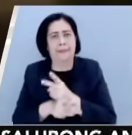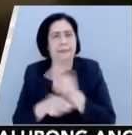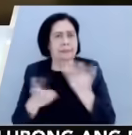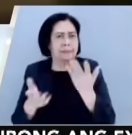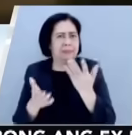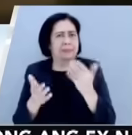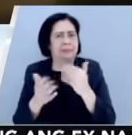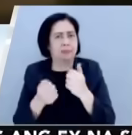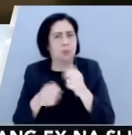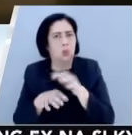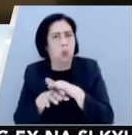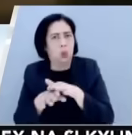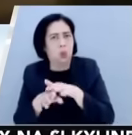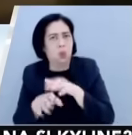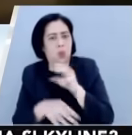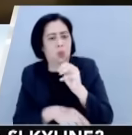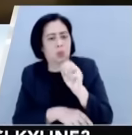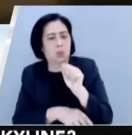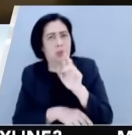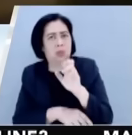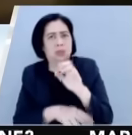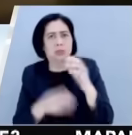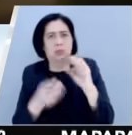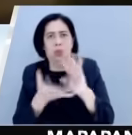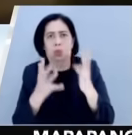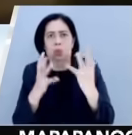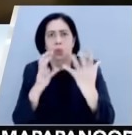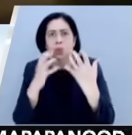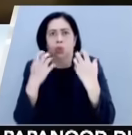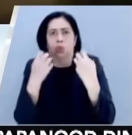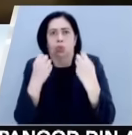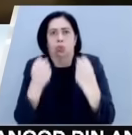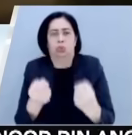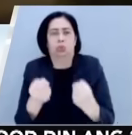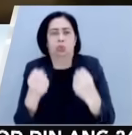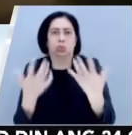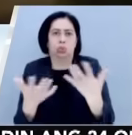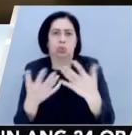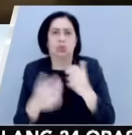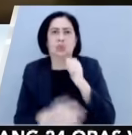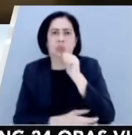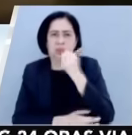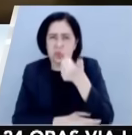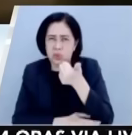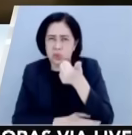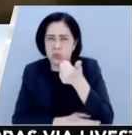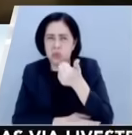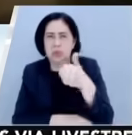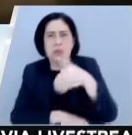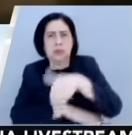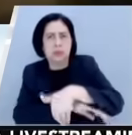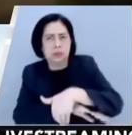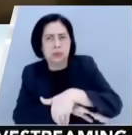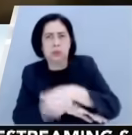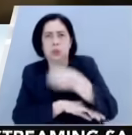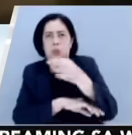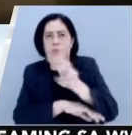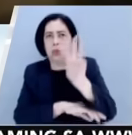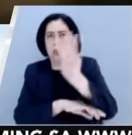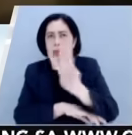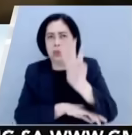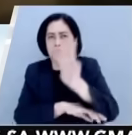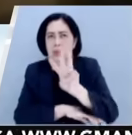si Marce at lumakas din at maging isang severe tropical storm bukas at kinagabihan o sa Miyerkules na umaga, ay pwede para